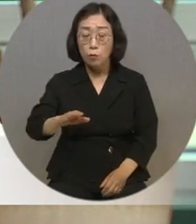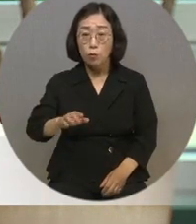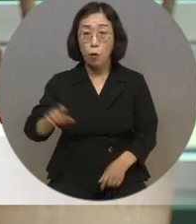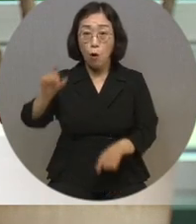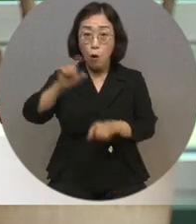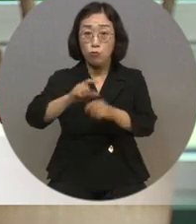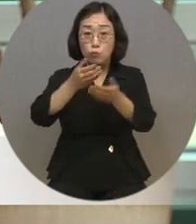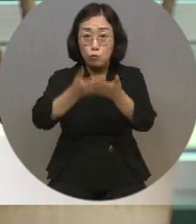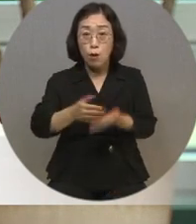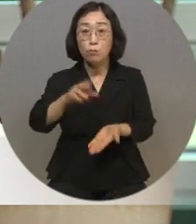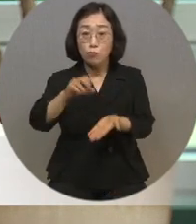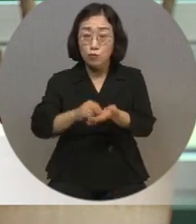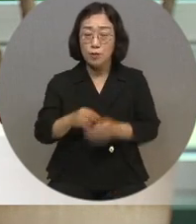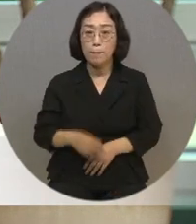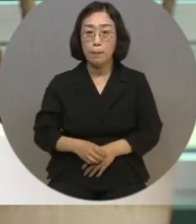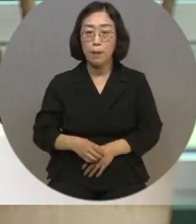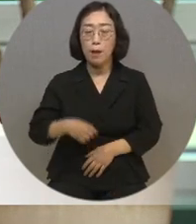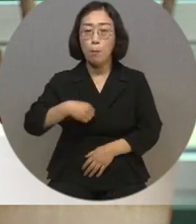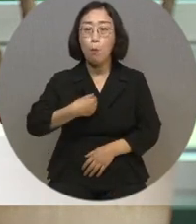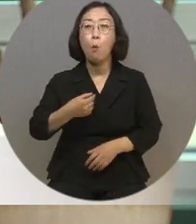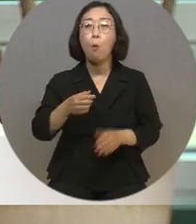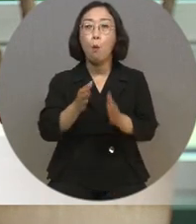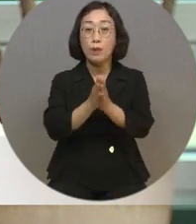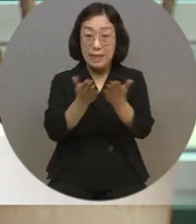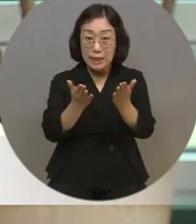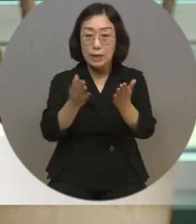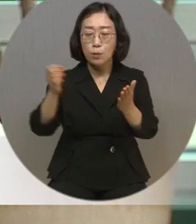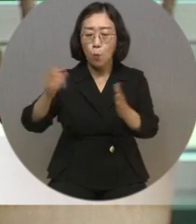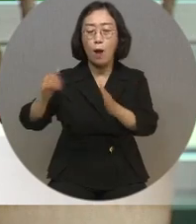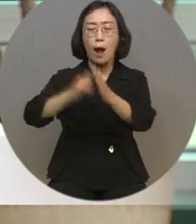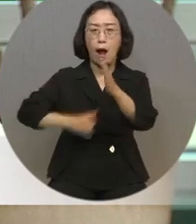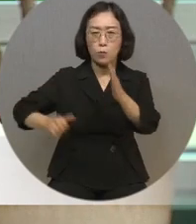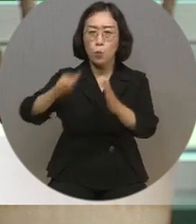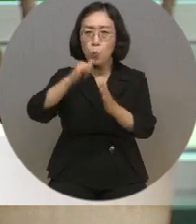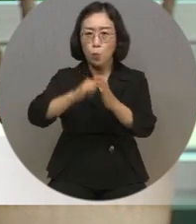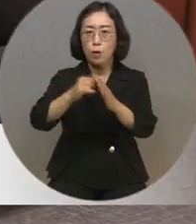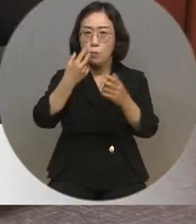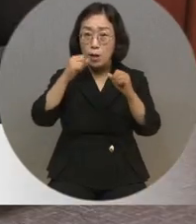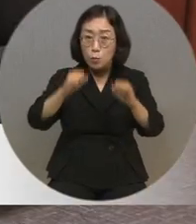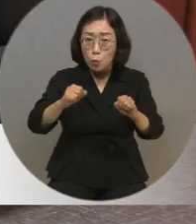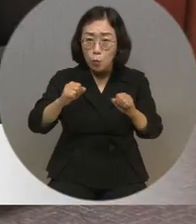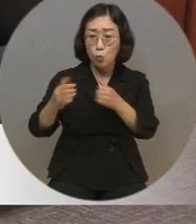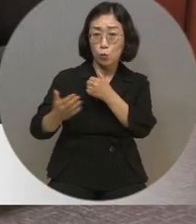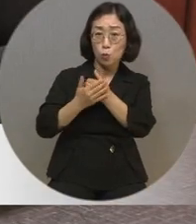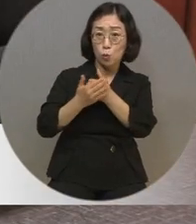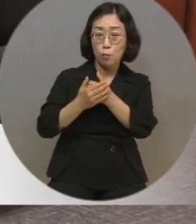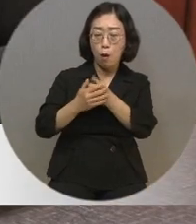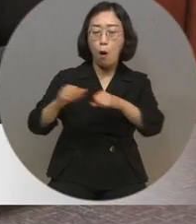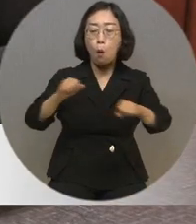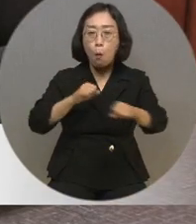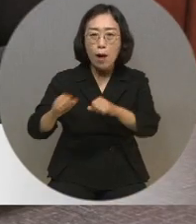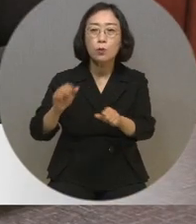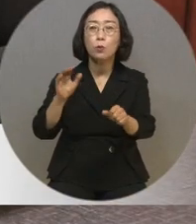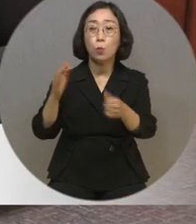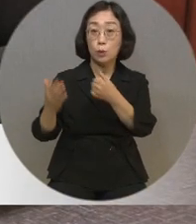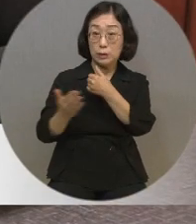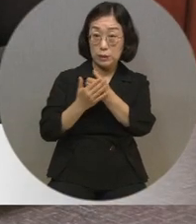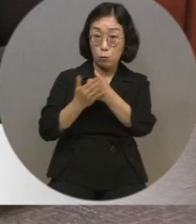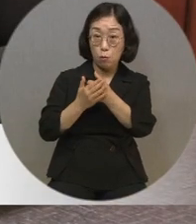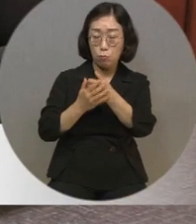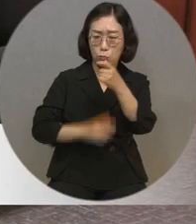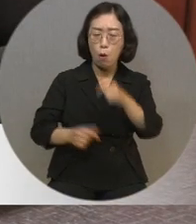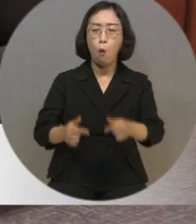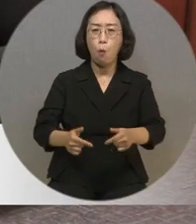우리 장애 당사자와 가족들의 생존권에 해당하는 활동지원 제도의 확대 이런 것이